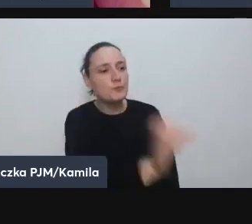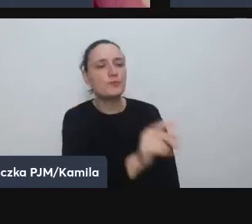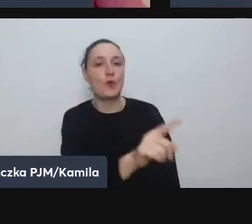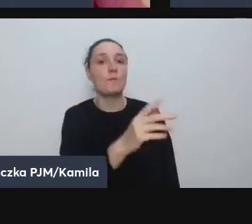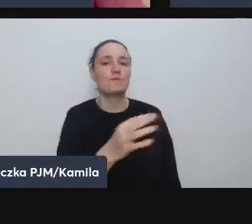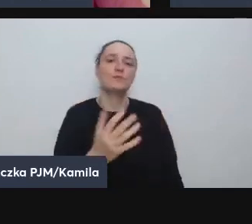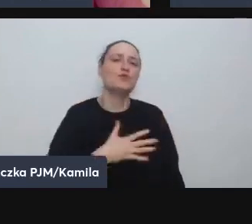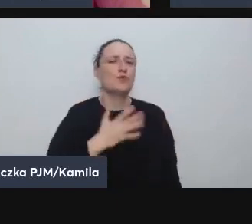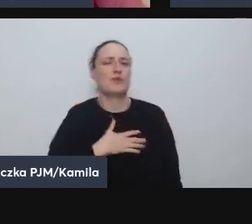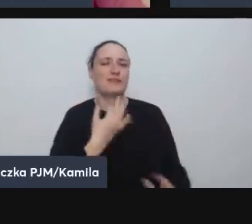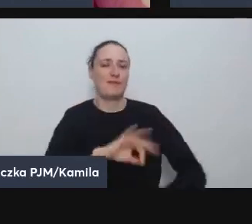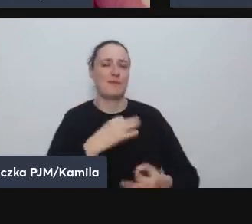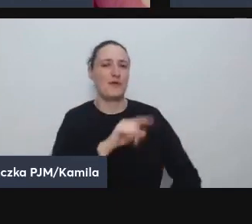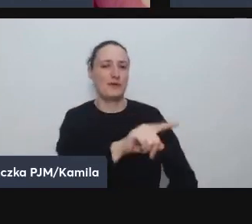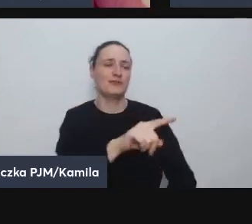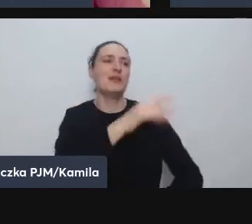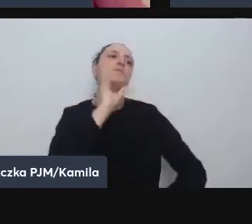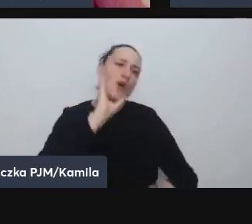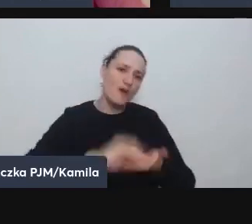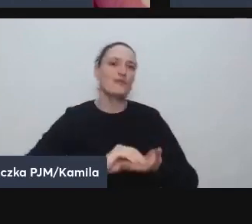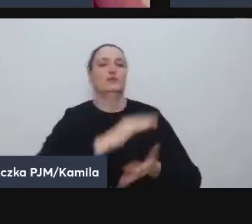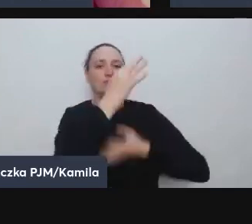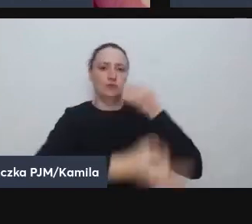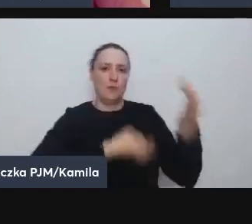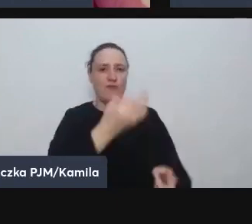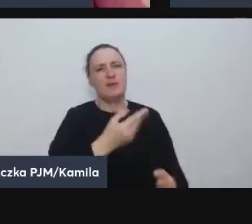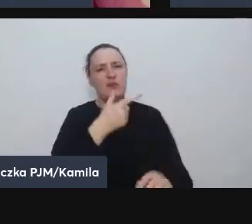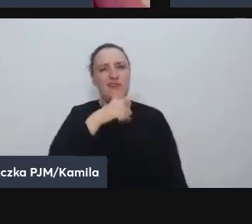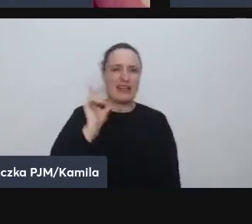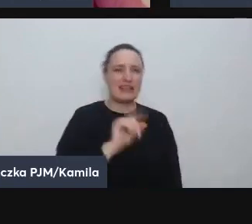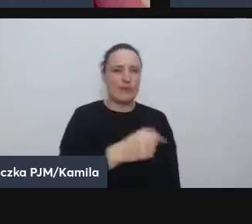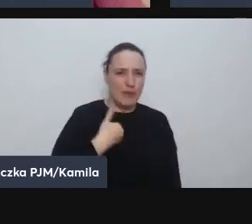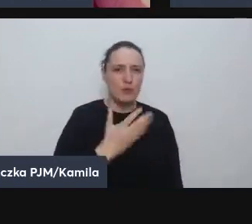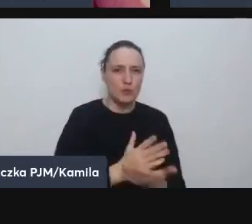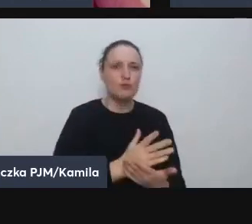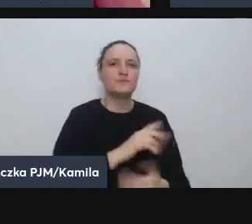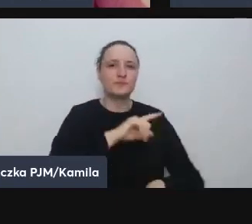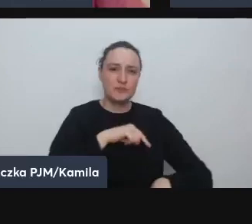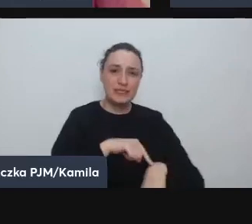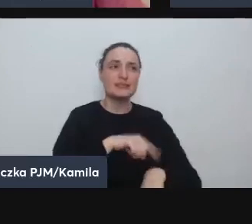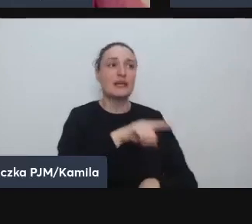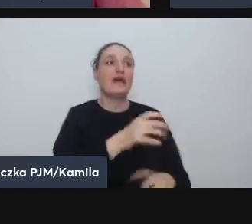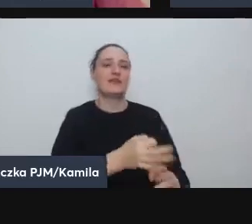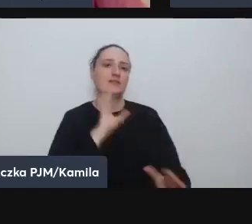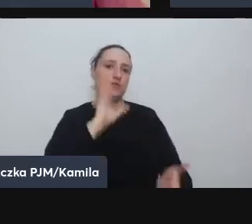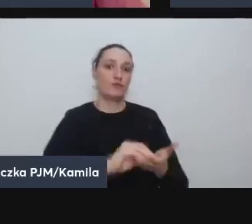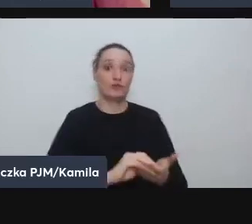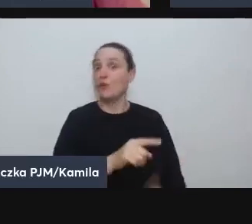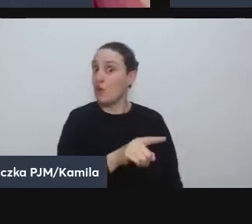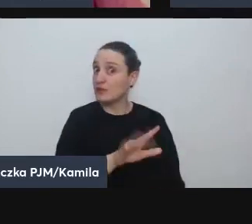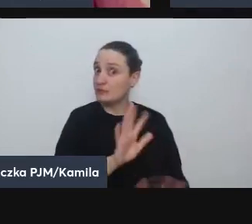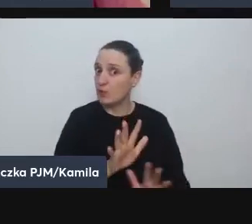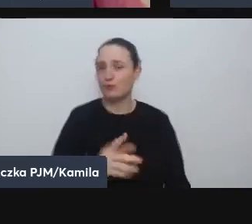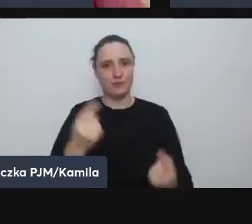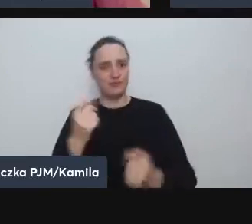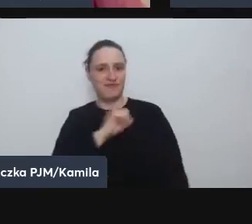pewniej, te dzieciaki, żeby jeszcze raz im powtórzyć, bo to było, nie wiem, 2 lata temu omawiała z nimi to i zrobiła taki myk i uważam, że to też fajne,